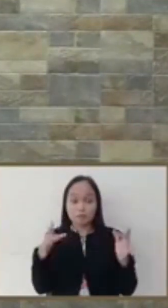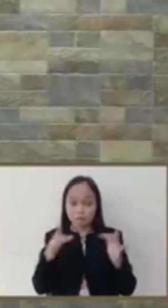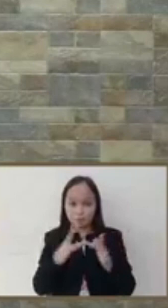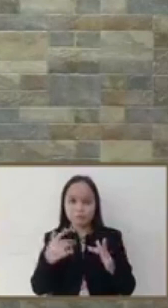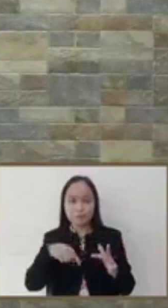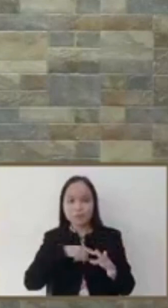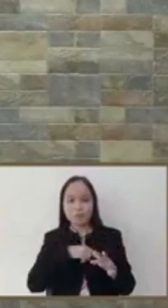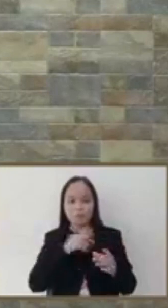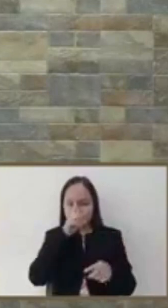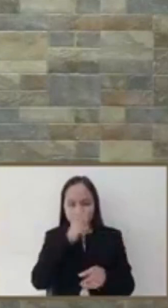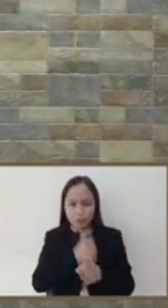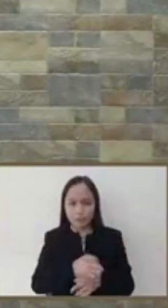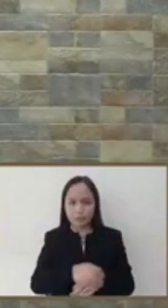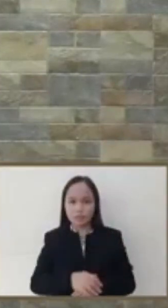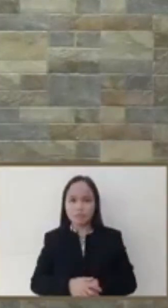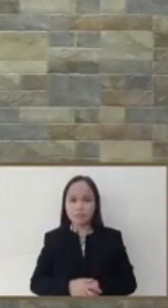pananampalataya.